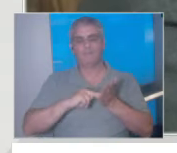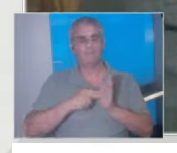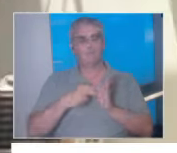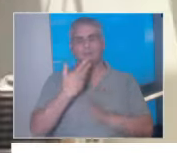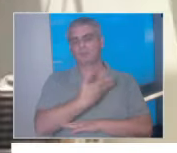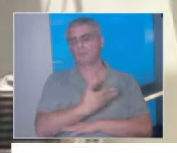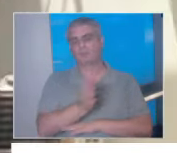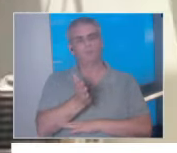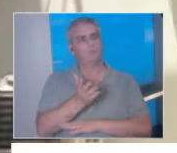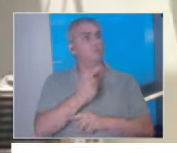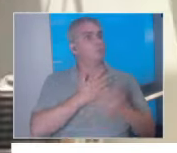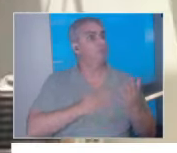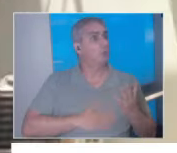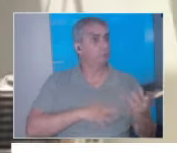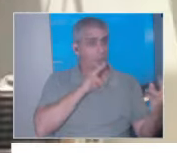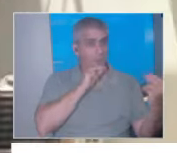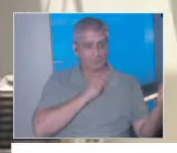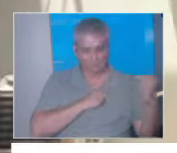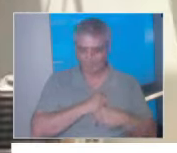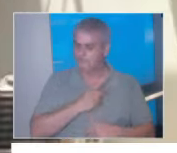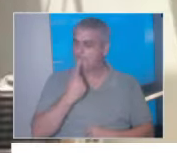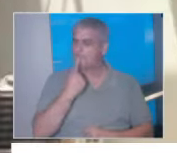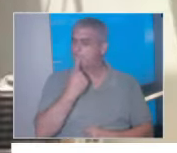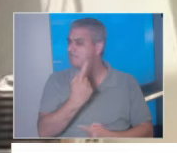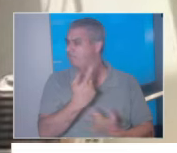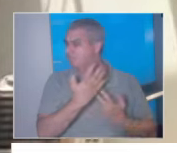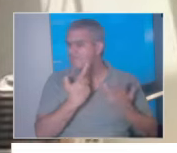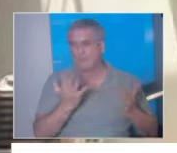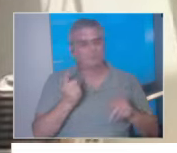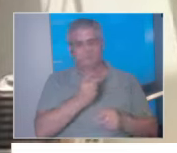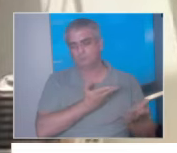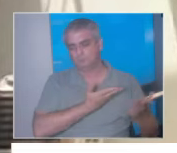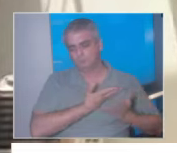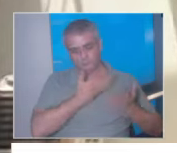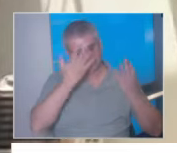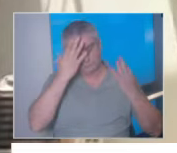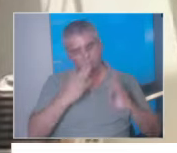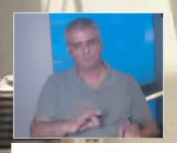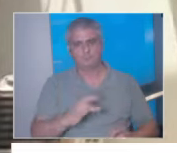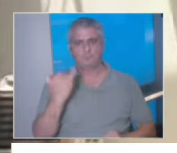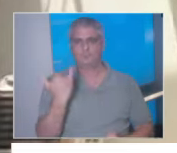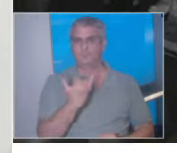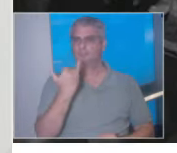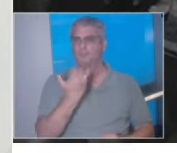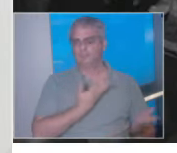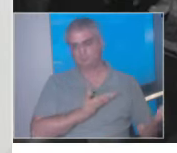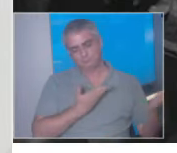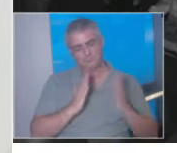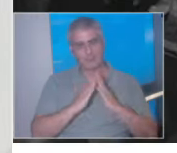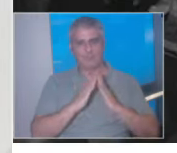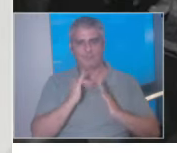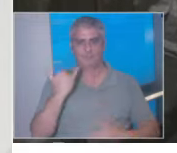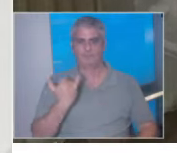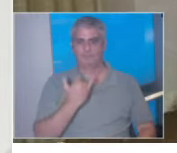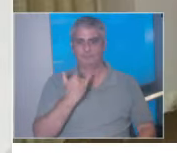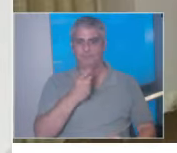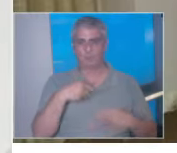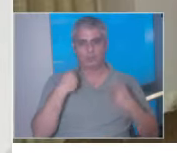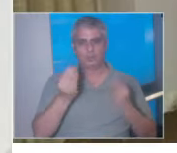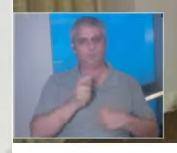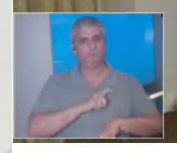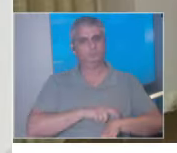דלת פתוחה. כל מי שמגיע, מתי שמגיע, הוא מקבד, הוא מכניס הביתה, הוא נותן